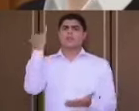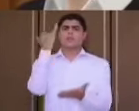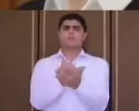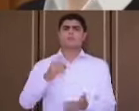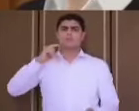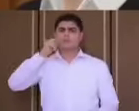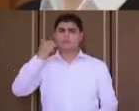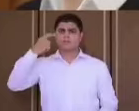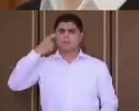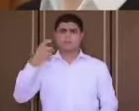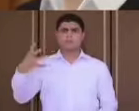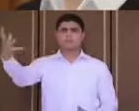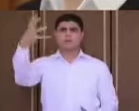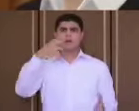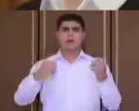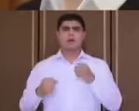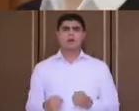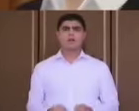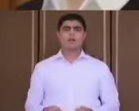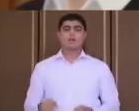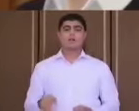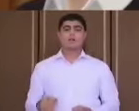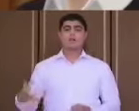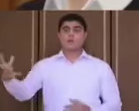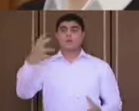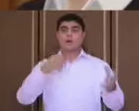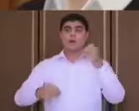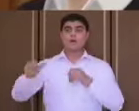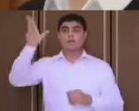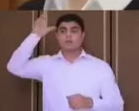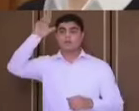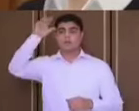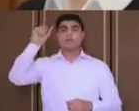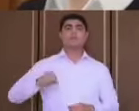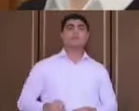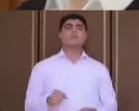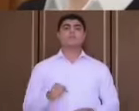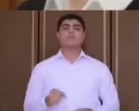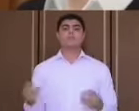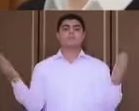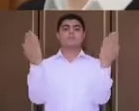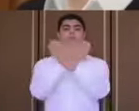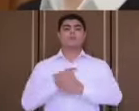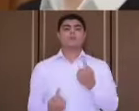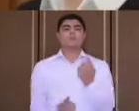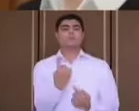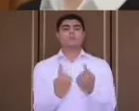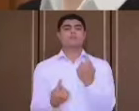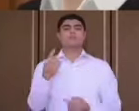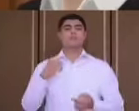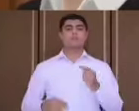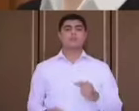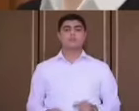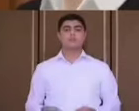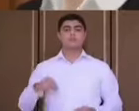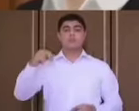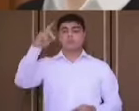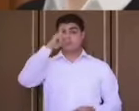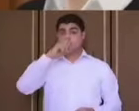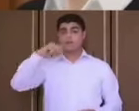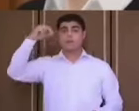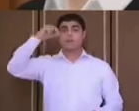هنا صار الموظف الطماع على الفلاح الفصيح واستولى منه على الحمير مقابل